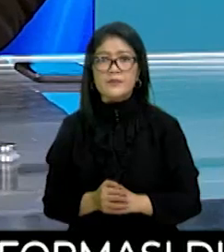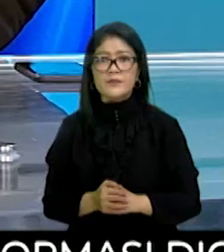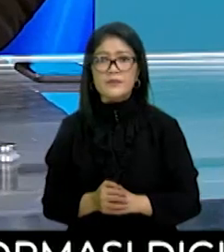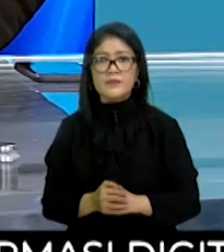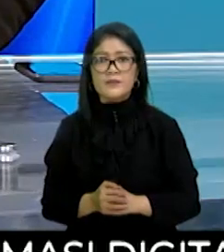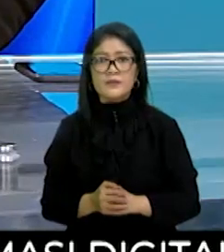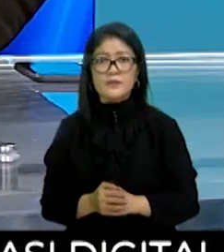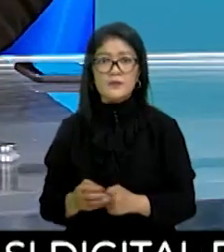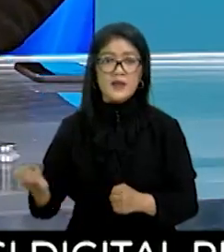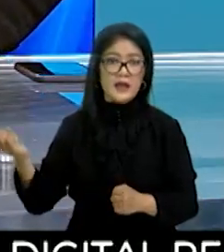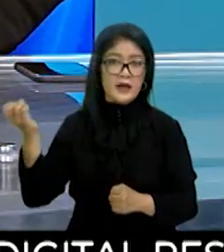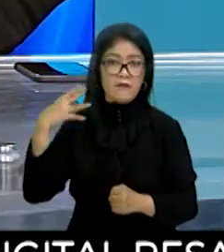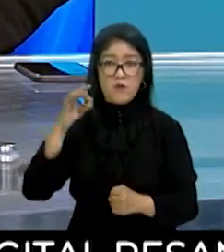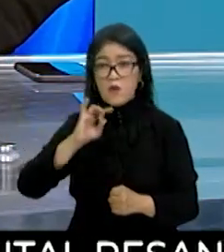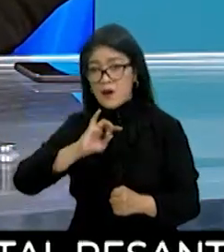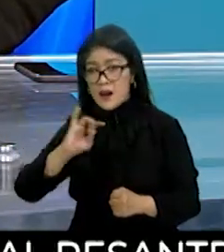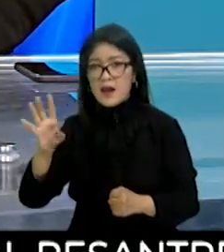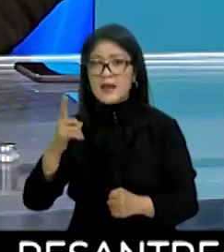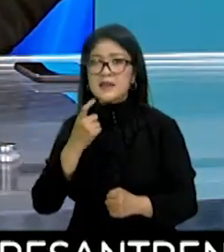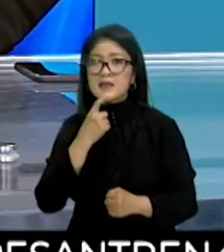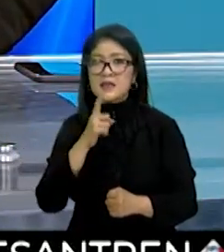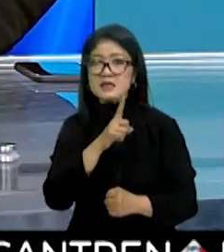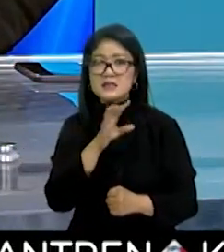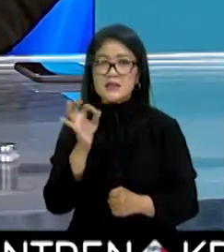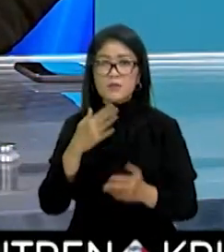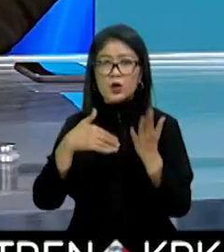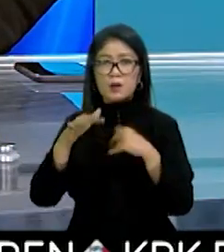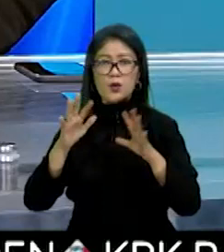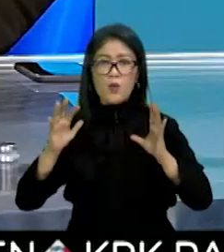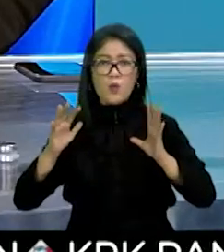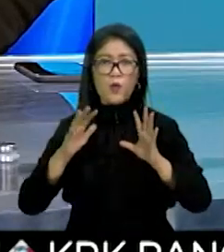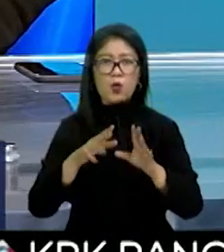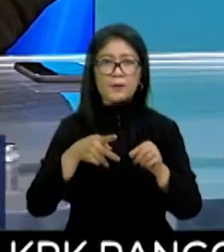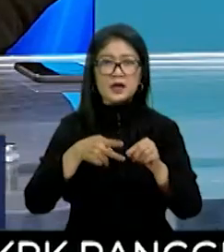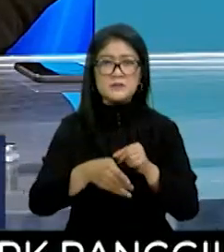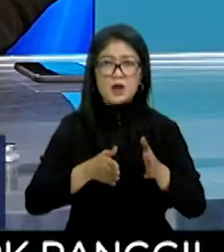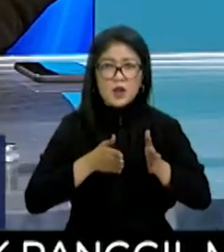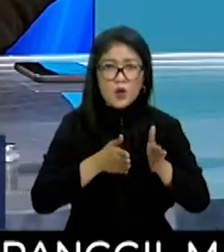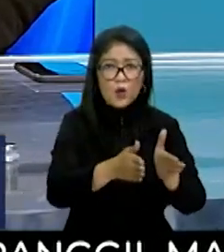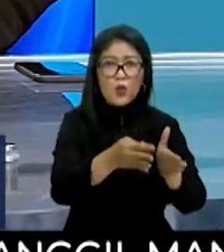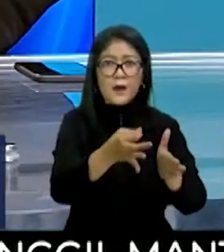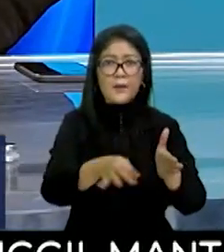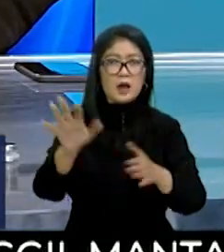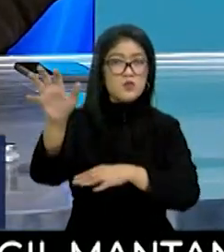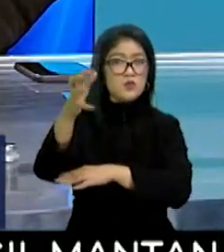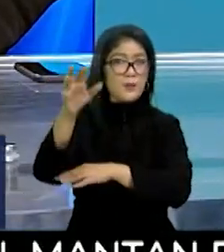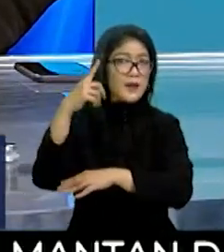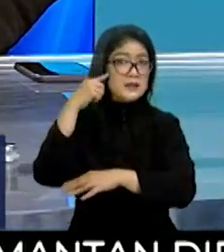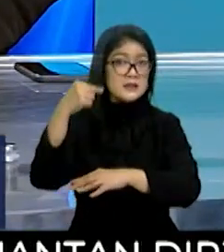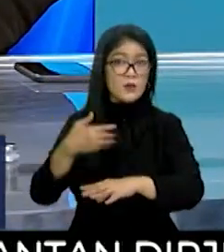Ayo kita beralih ke informasi lain pemirsa ribuan warga memadati acara peresmian trotoar baru di Kabupaten Jombang Jawa Timur